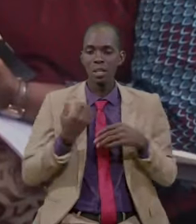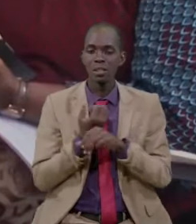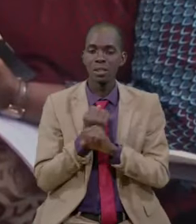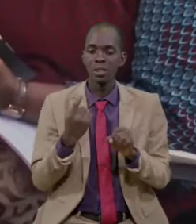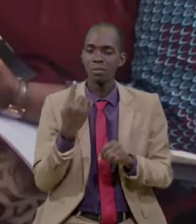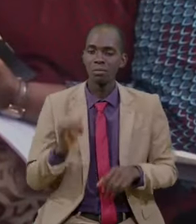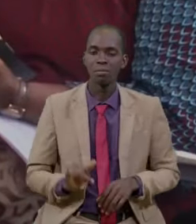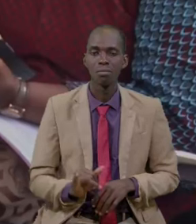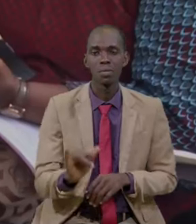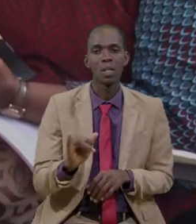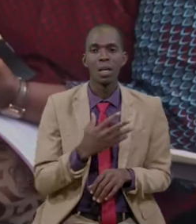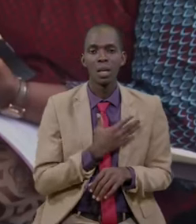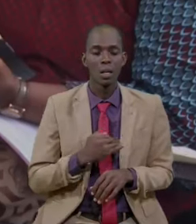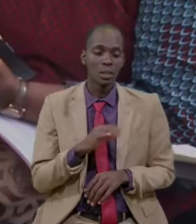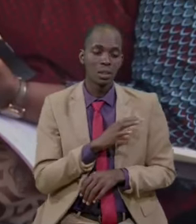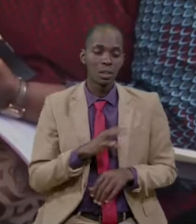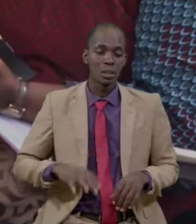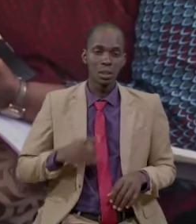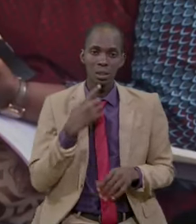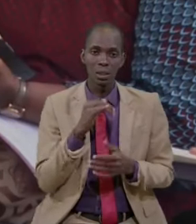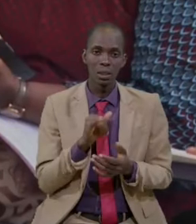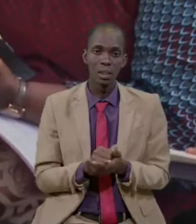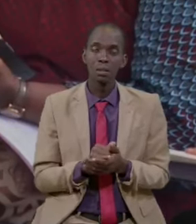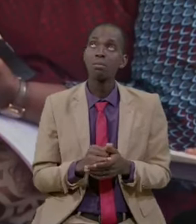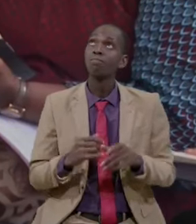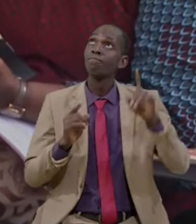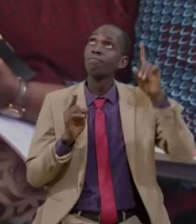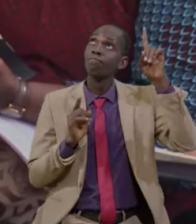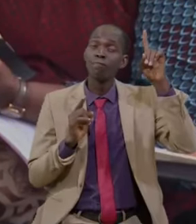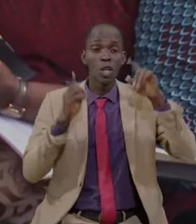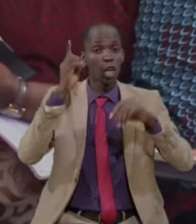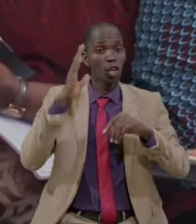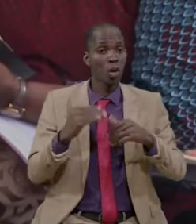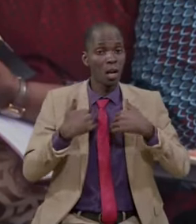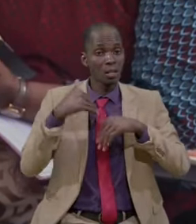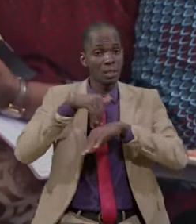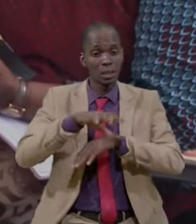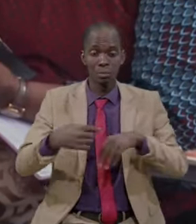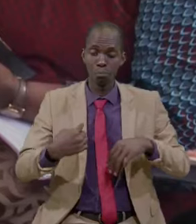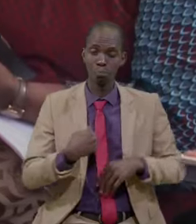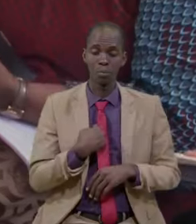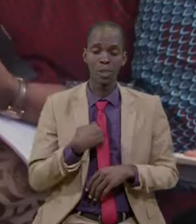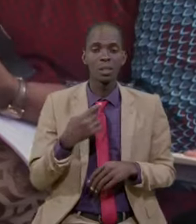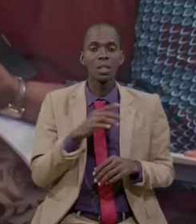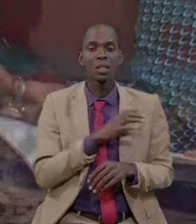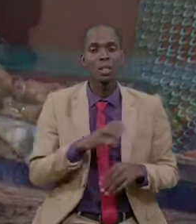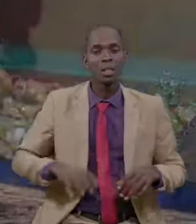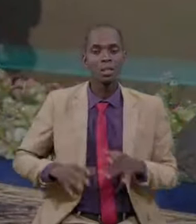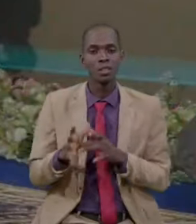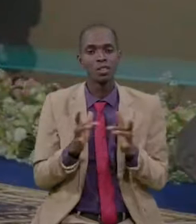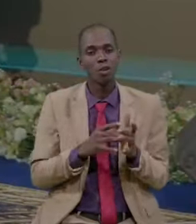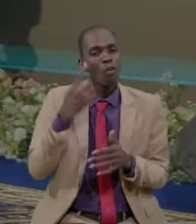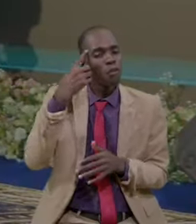Tu m'as envoyé. Le Père l'a envoyé. Point d'objectif. Et il n'a jamais abandonné